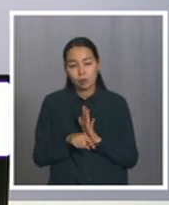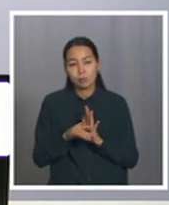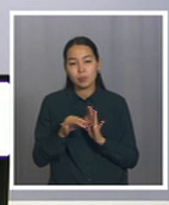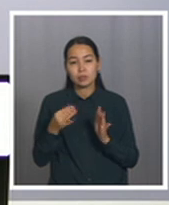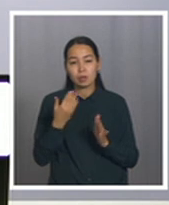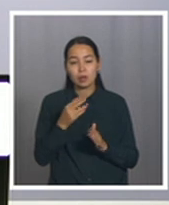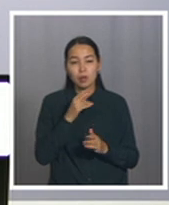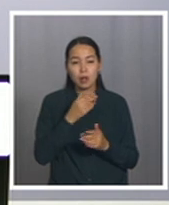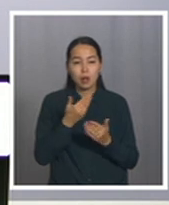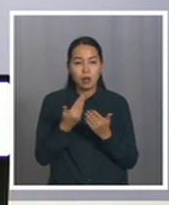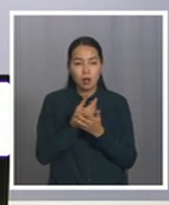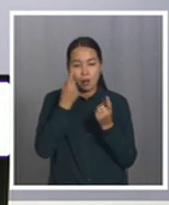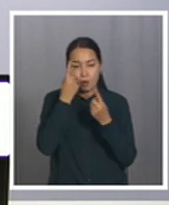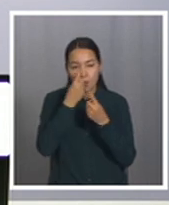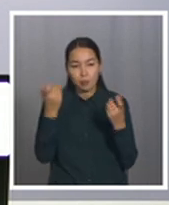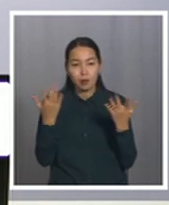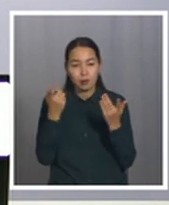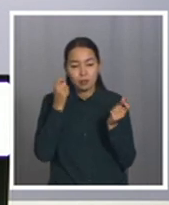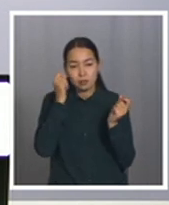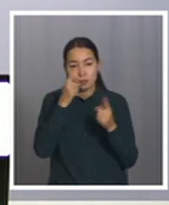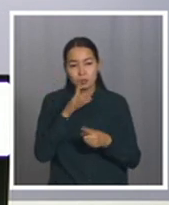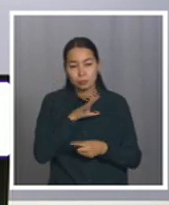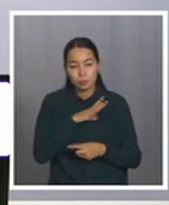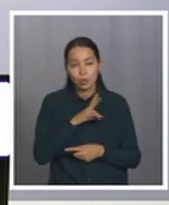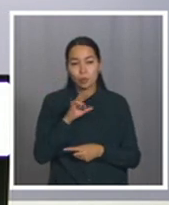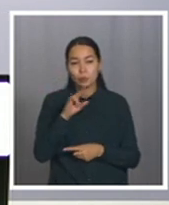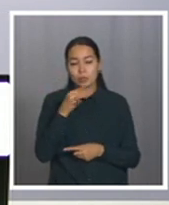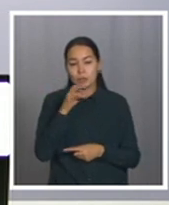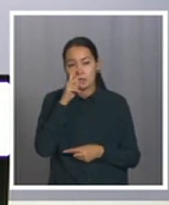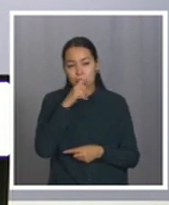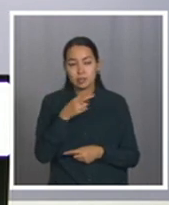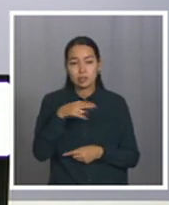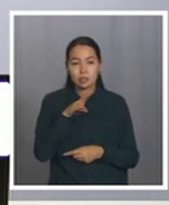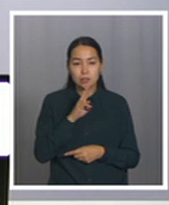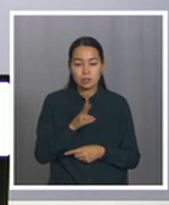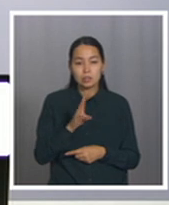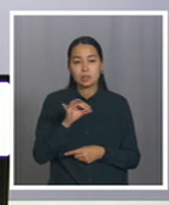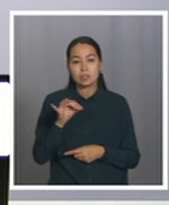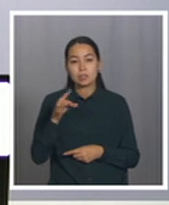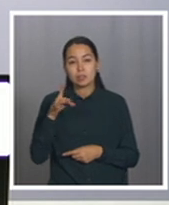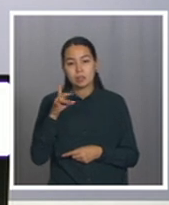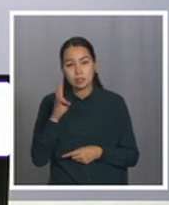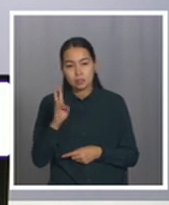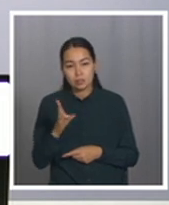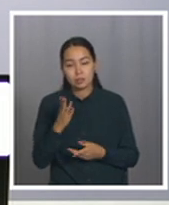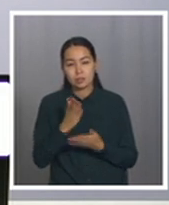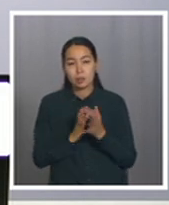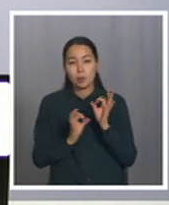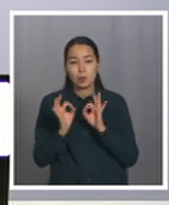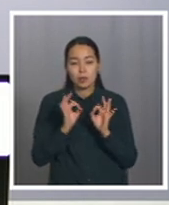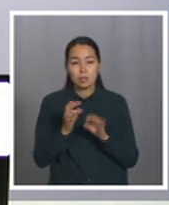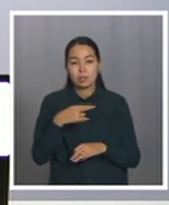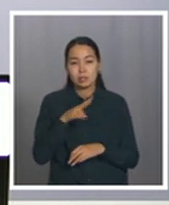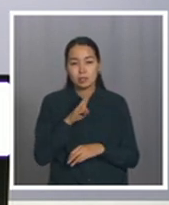қызметтерін қарастырдық. Нуклеин қышқылдары ДНК және РНК молекулалары. ДНК